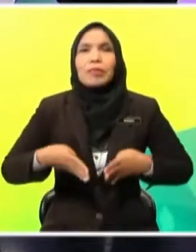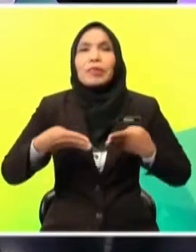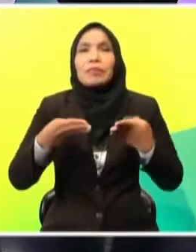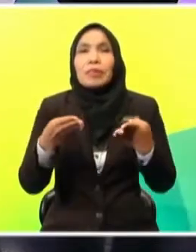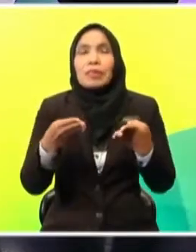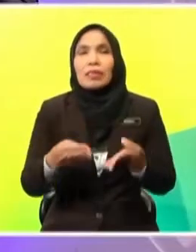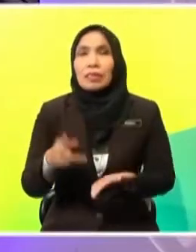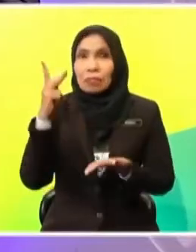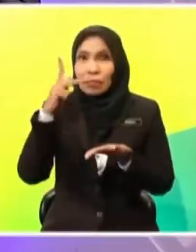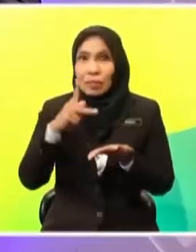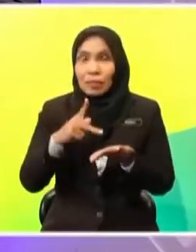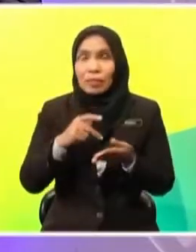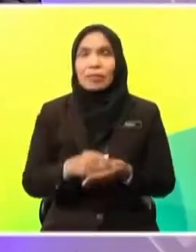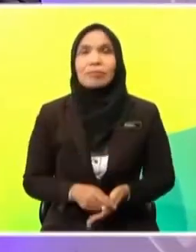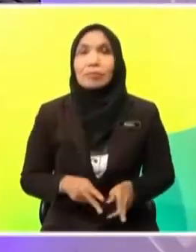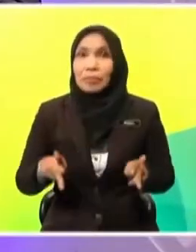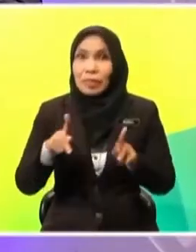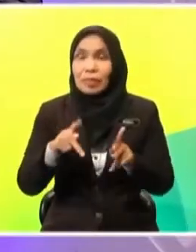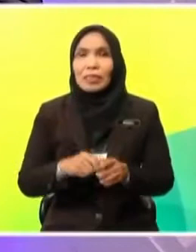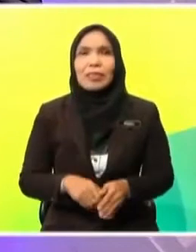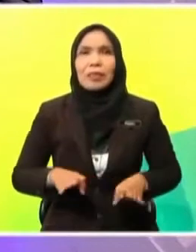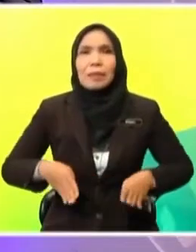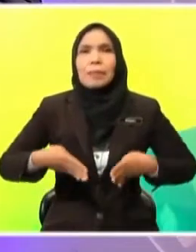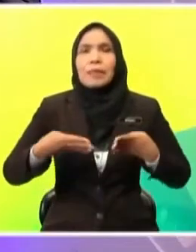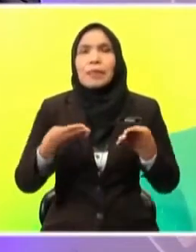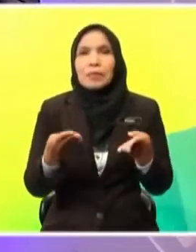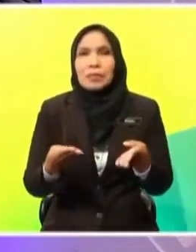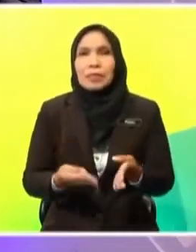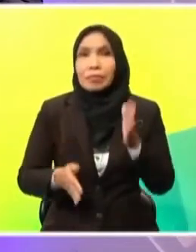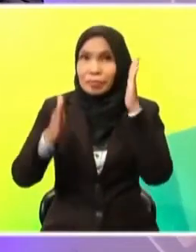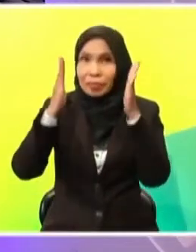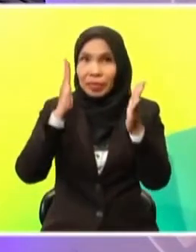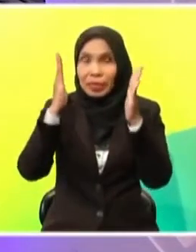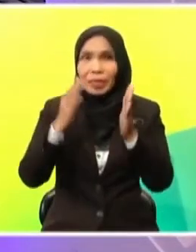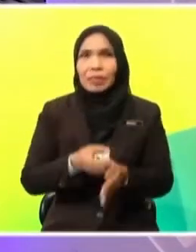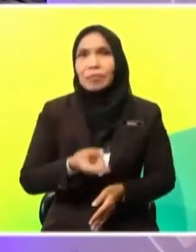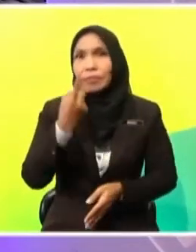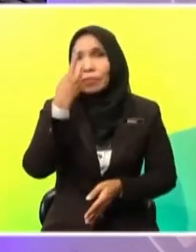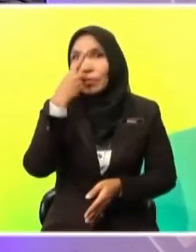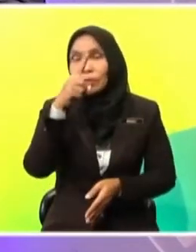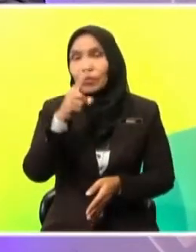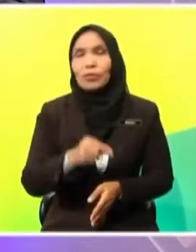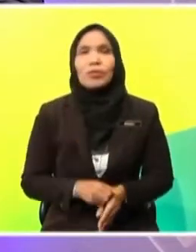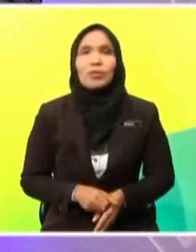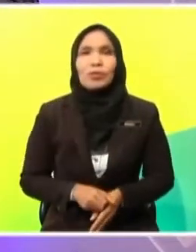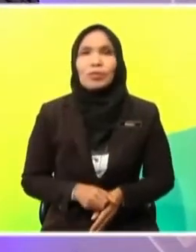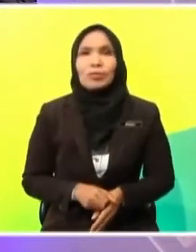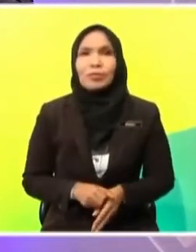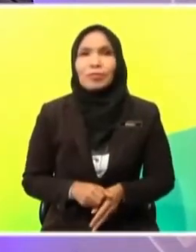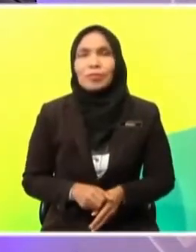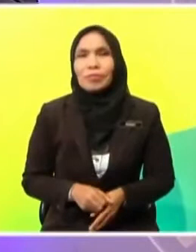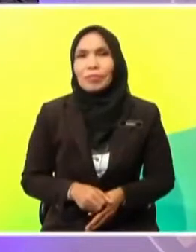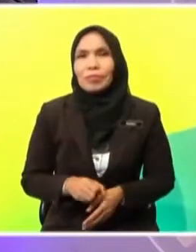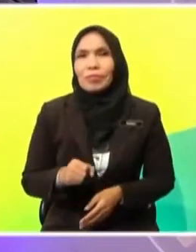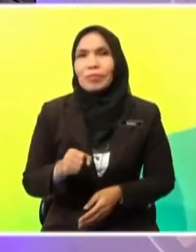kenal pasti bahwa yang kita belajar bahasa Melayu tahun ini adalah untuk menang kasih suku kate tertutup dan